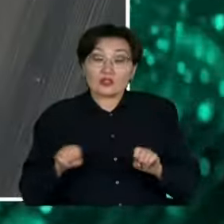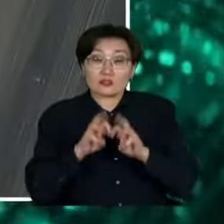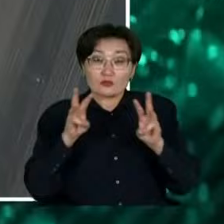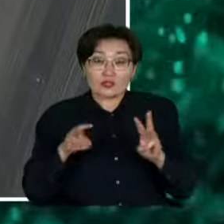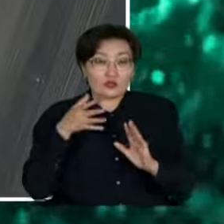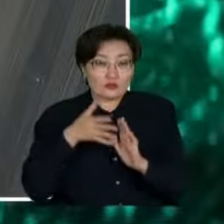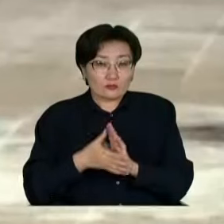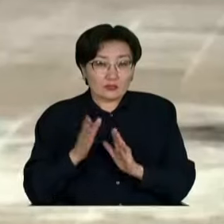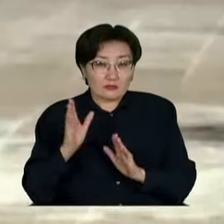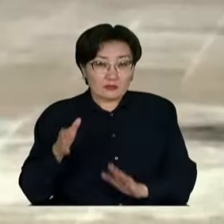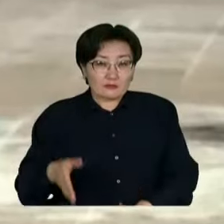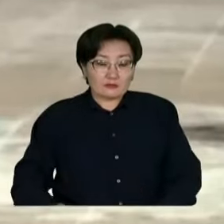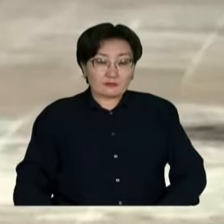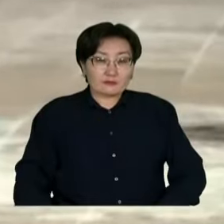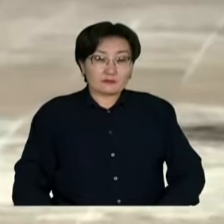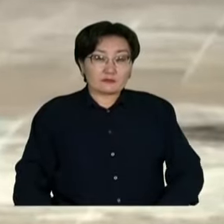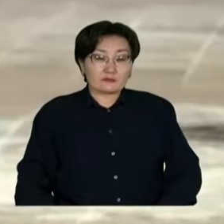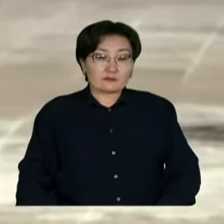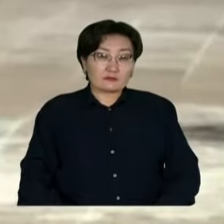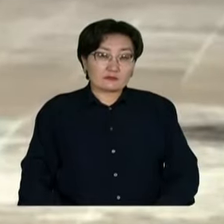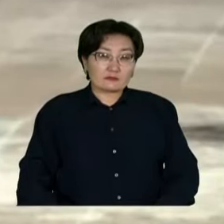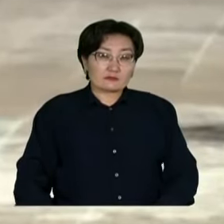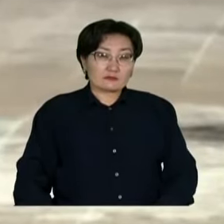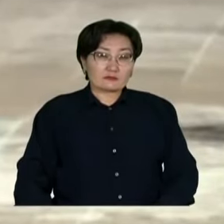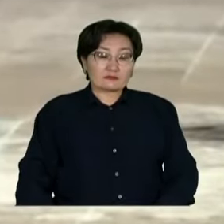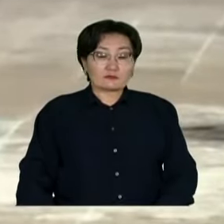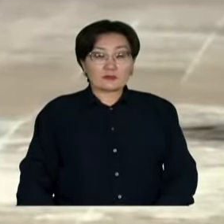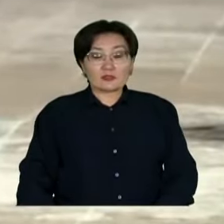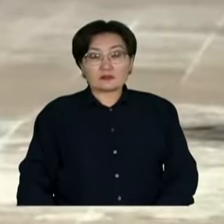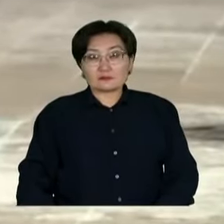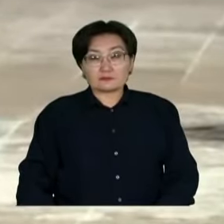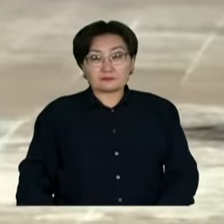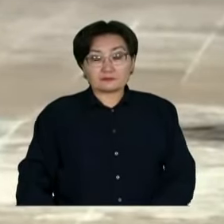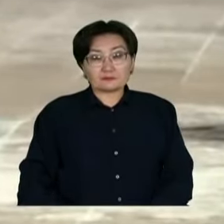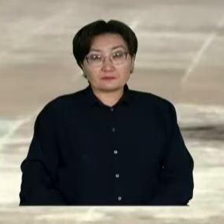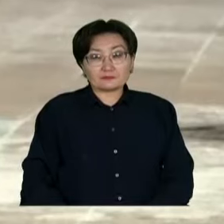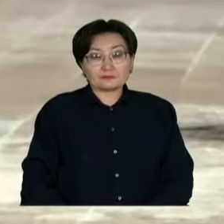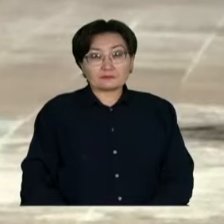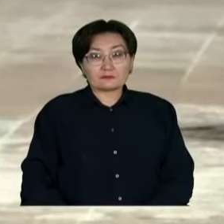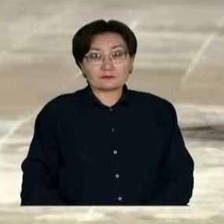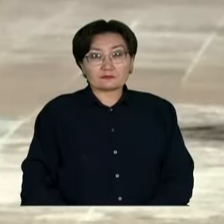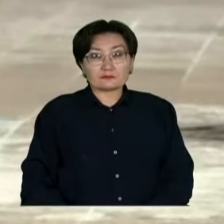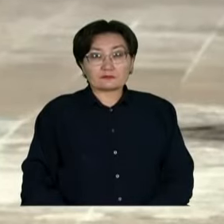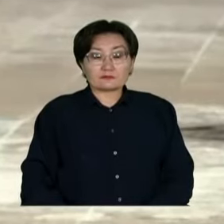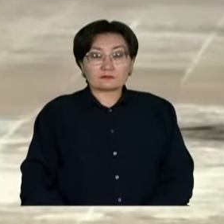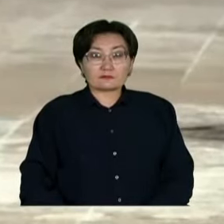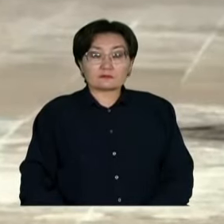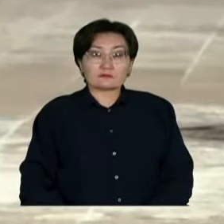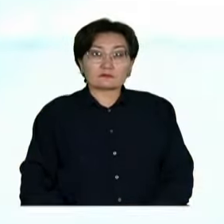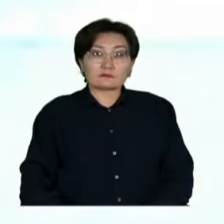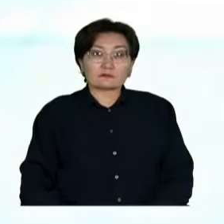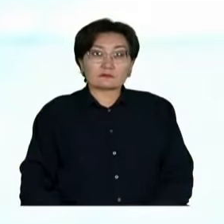қамтуға жұмсалмақ. Өмір Серікбекұлы, Нұрлан Өтегенов, Дастан Темірбекұлы, Алматы телеарнасы, Астана.